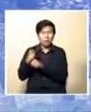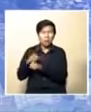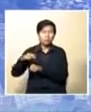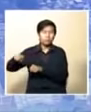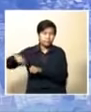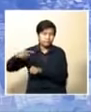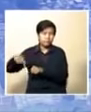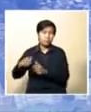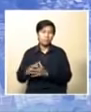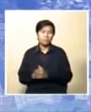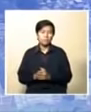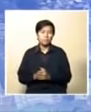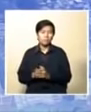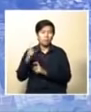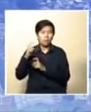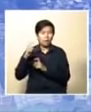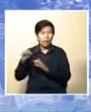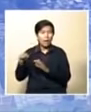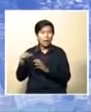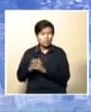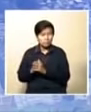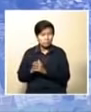ความสะอาดนิดนึงก่อน